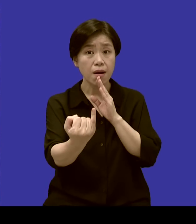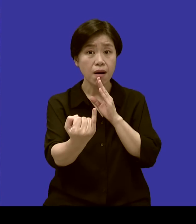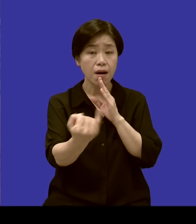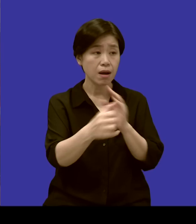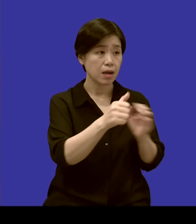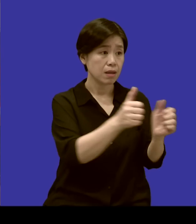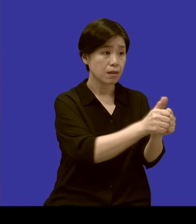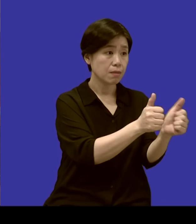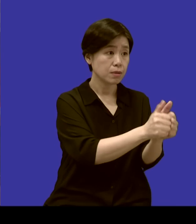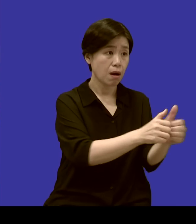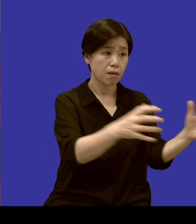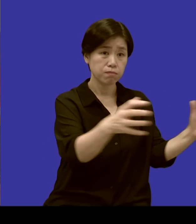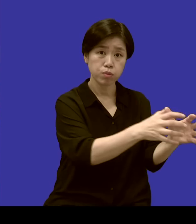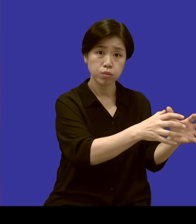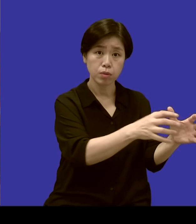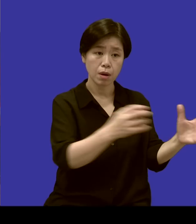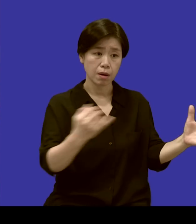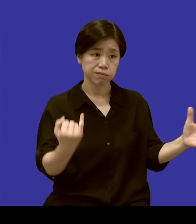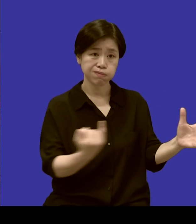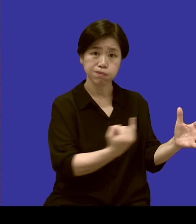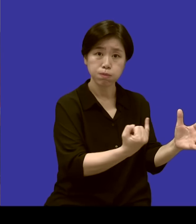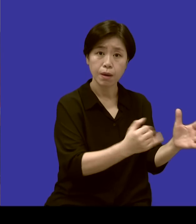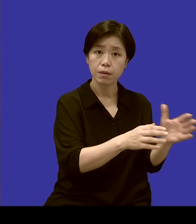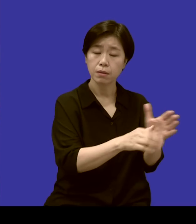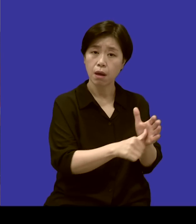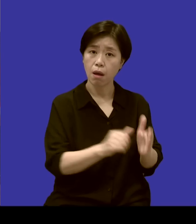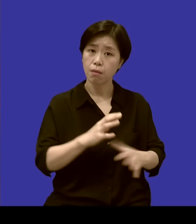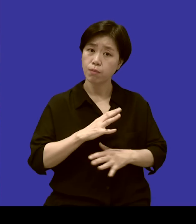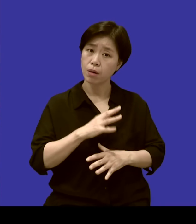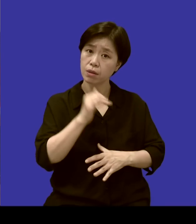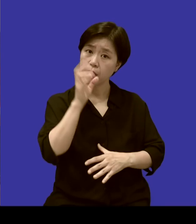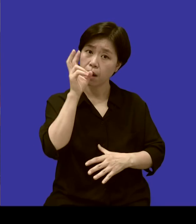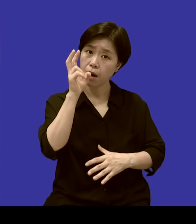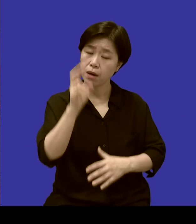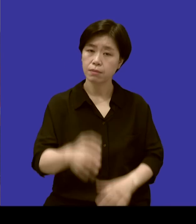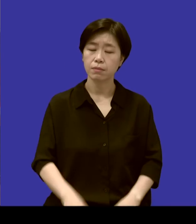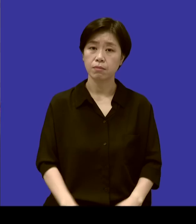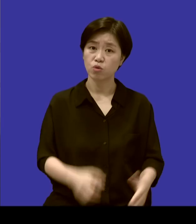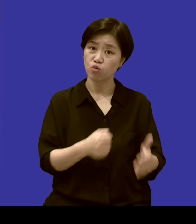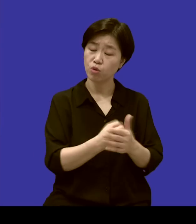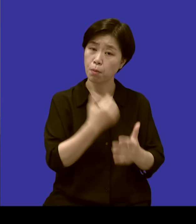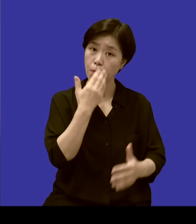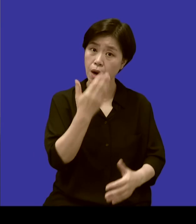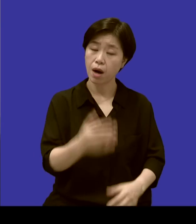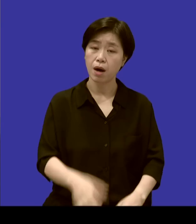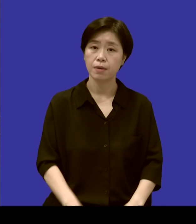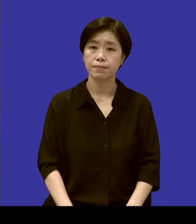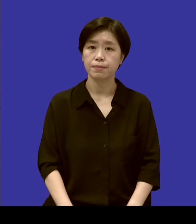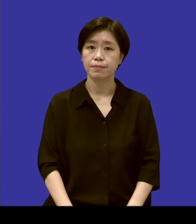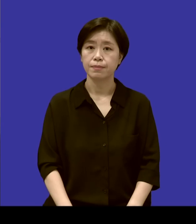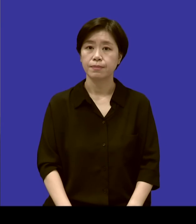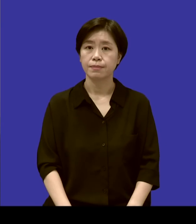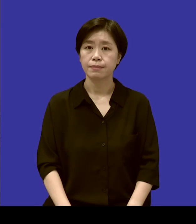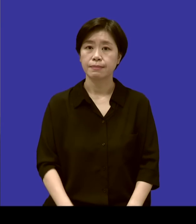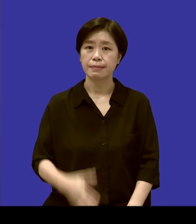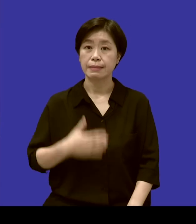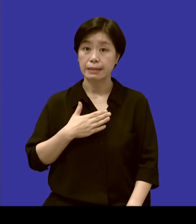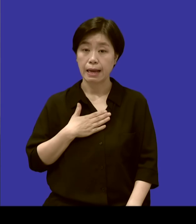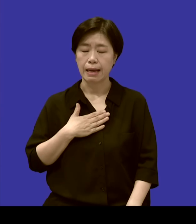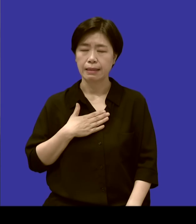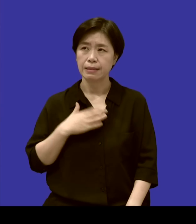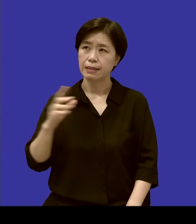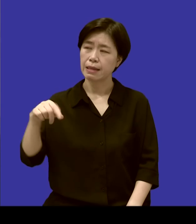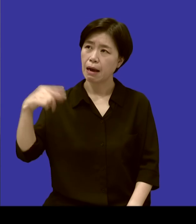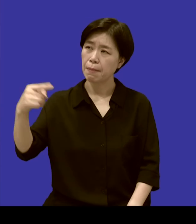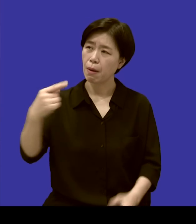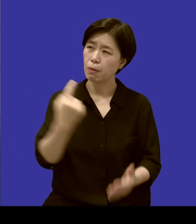그렇죠. 그 용기가 그렇게 샥 나시던가요? 용기가 나든 안 나든 저는 왜 또 안 하다가 안 해야 되겠다. 다음에는